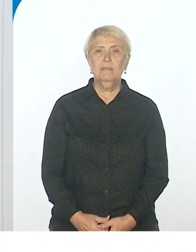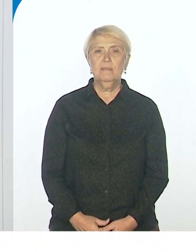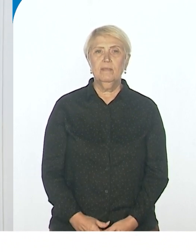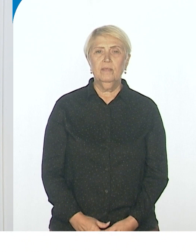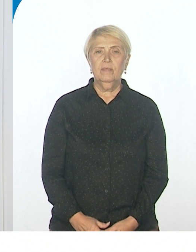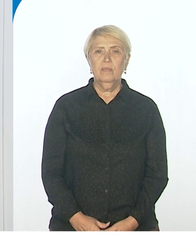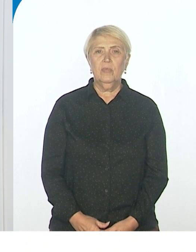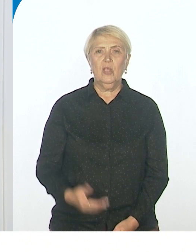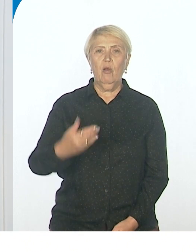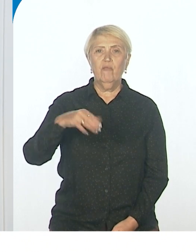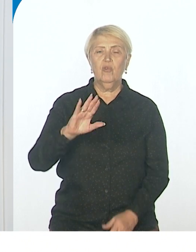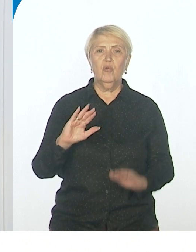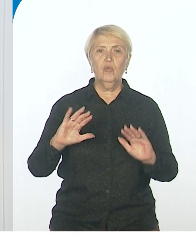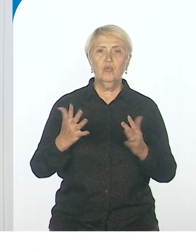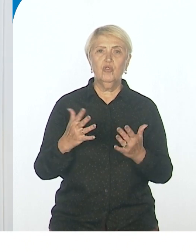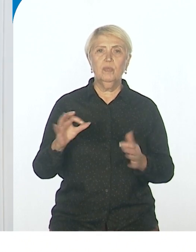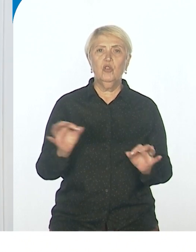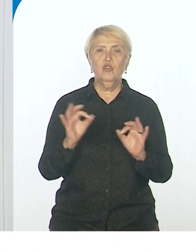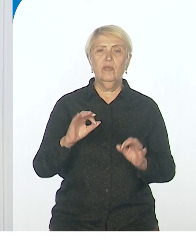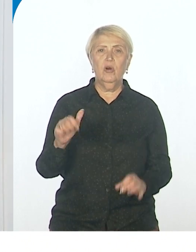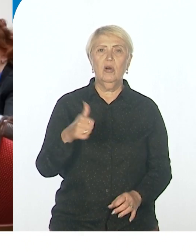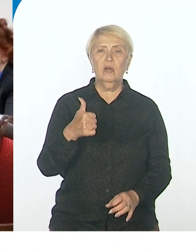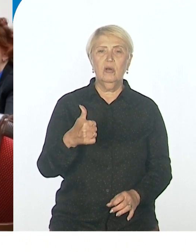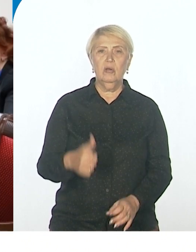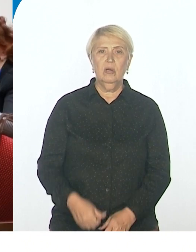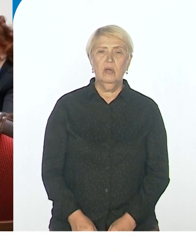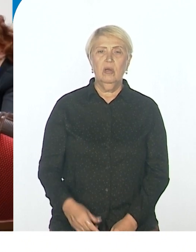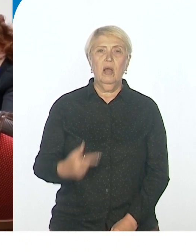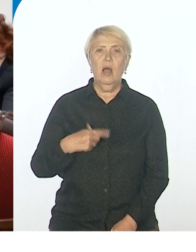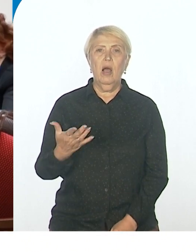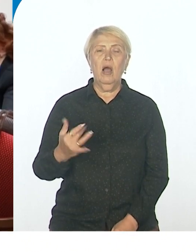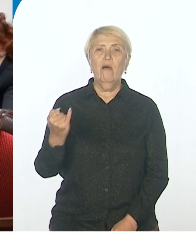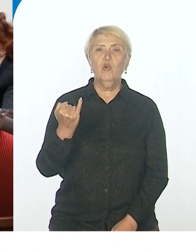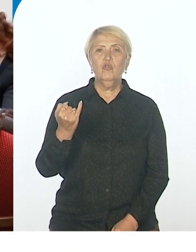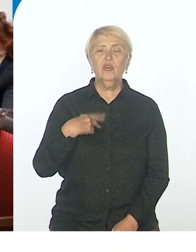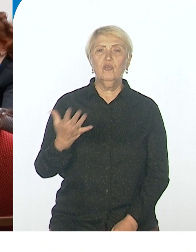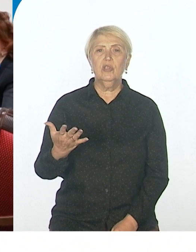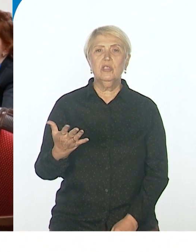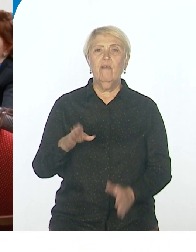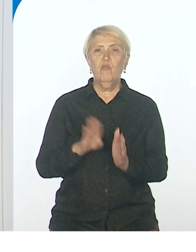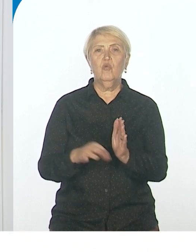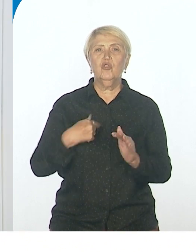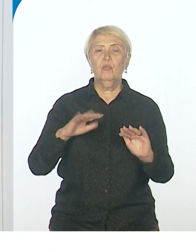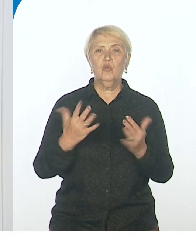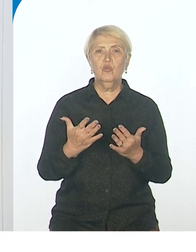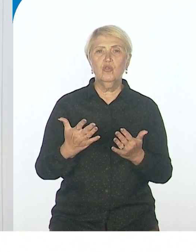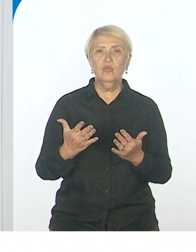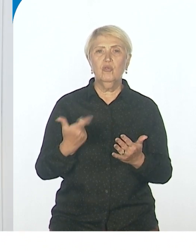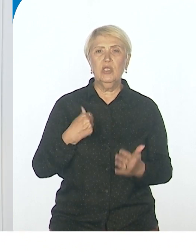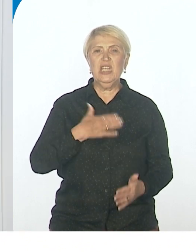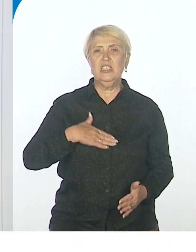Ну, в лучшем случае ни к чему хорошему, а в худшем случае к полному разочарованию. Потому что без Бога, без Его